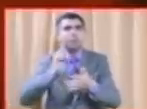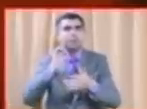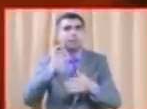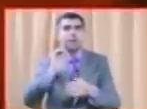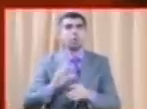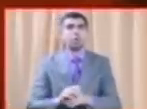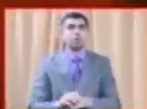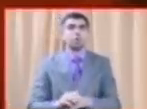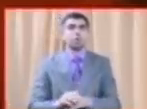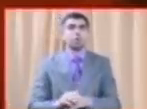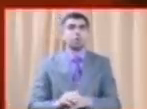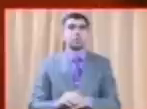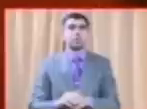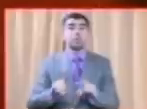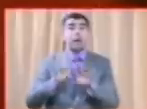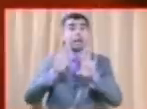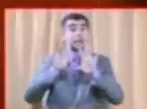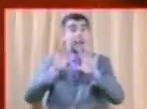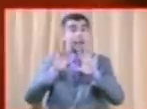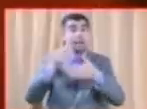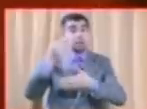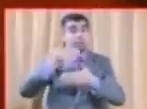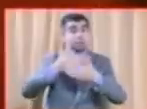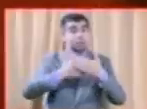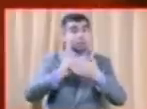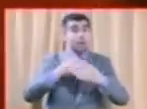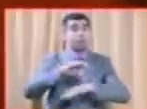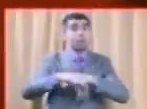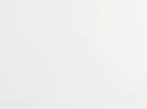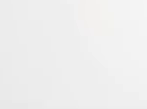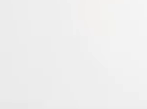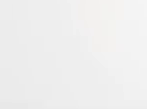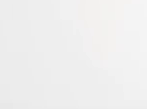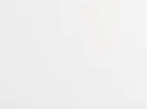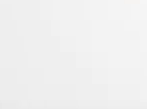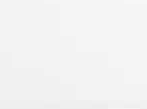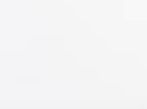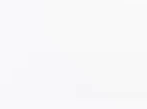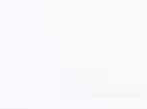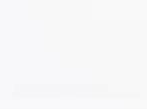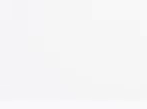التقارير الواردة علينا من قبل المجلس على الحسابات. وشكرا.